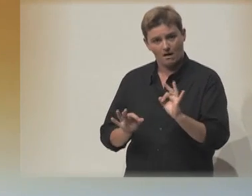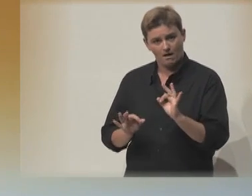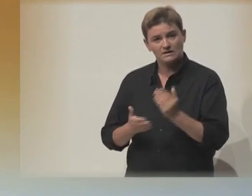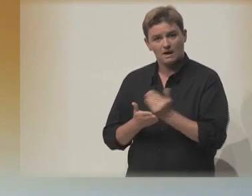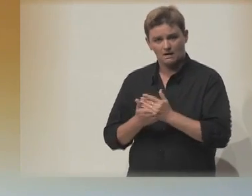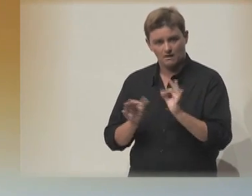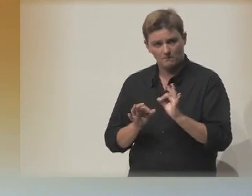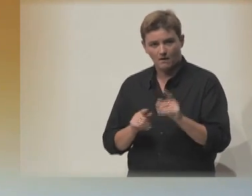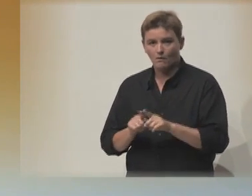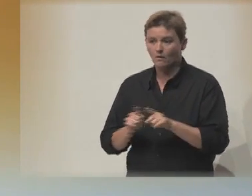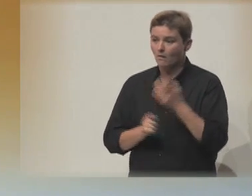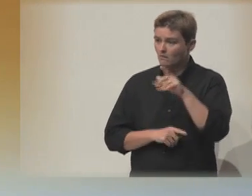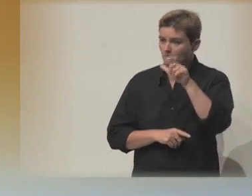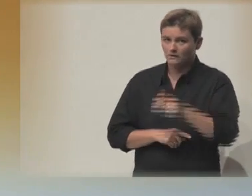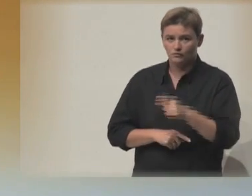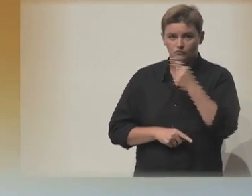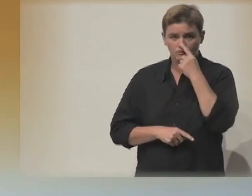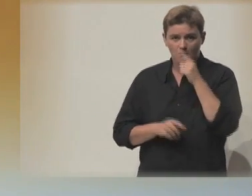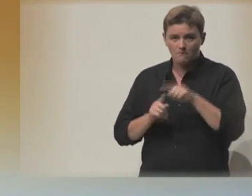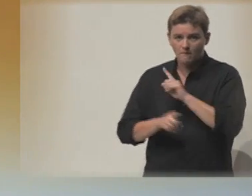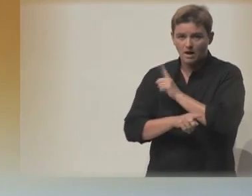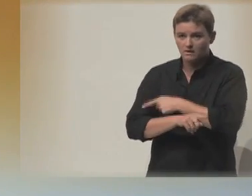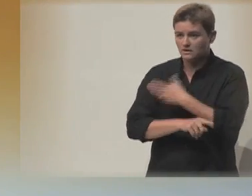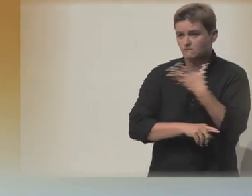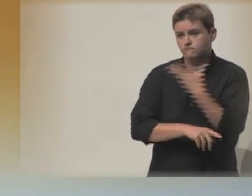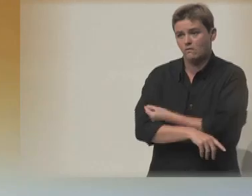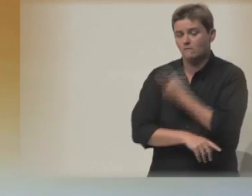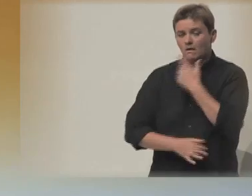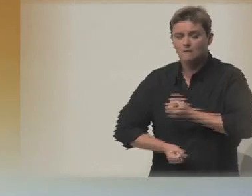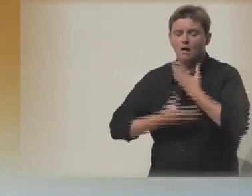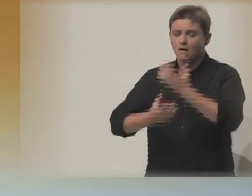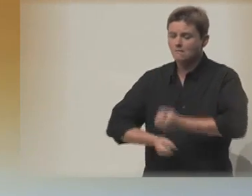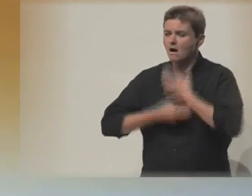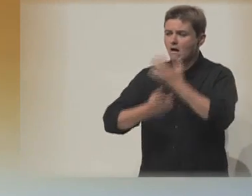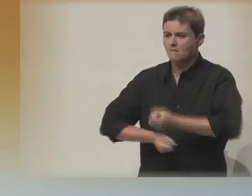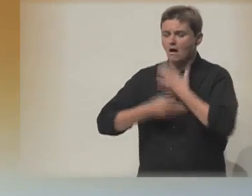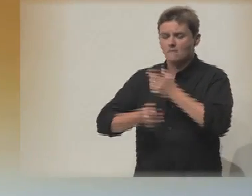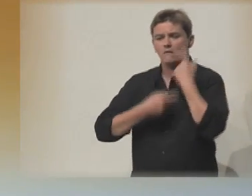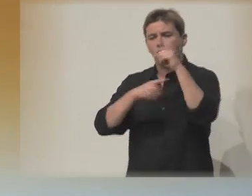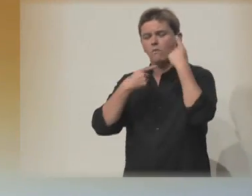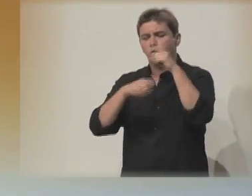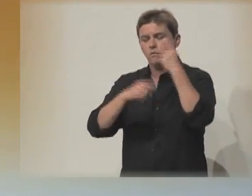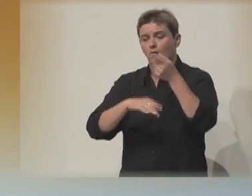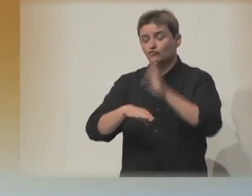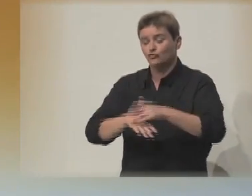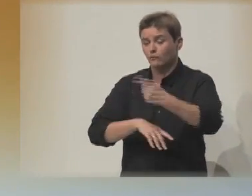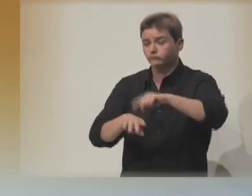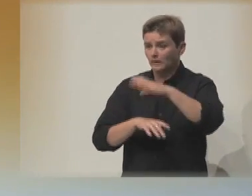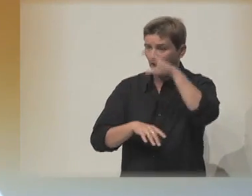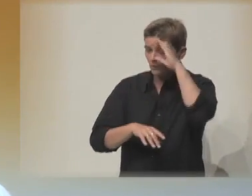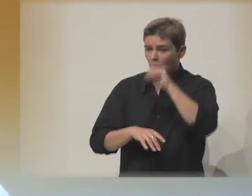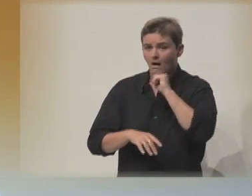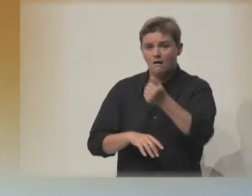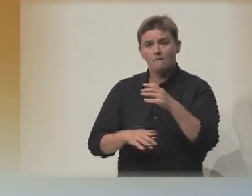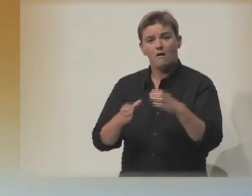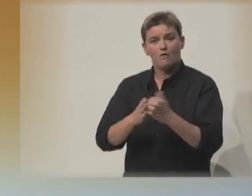beaucoup d'énergie. Ils ont le sentiment qu'ils n'ont pas été entendus et ils soupçonnent, ce qui est à mon avis la vérité, que le